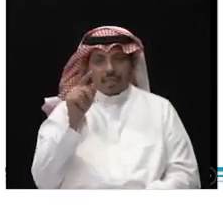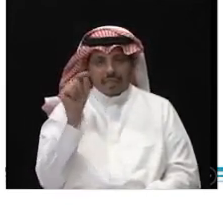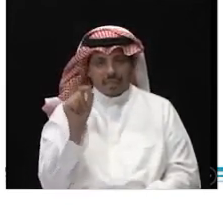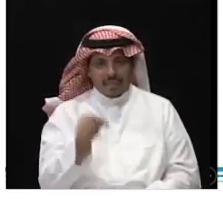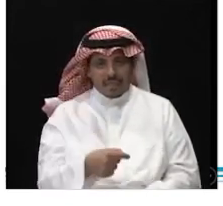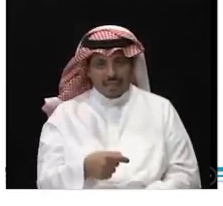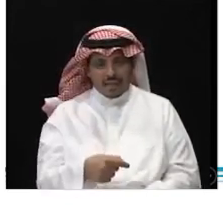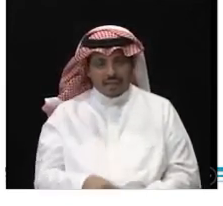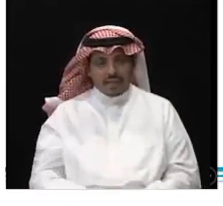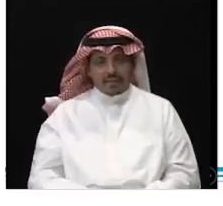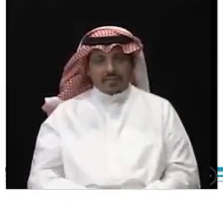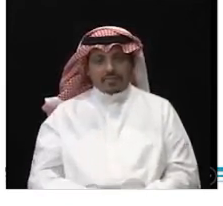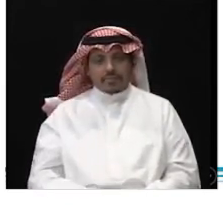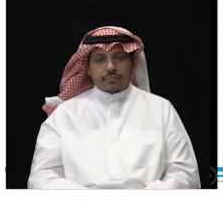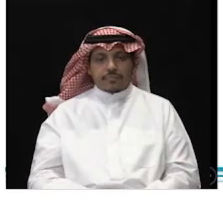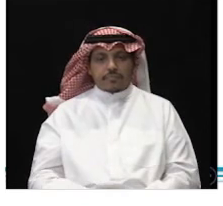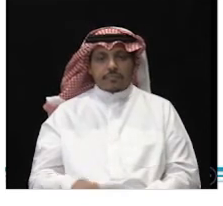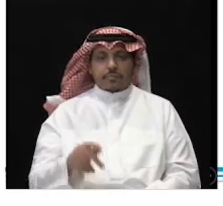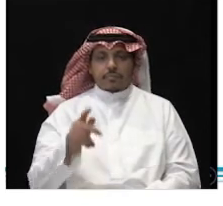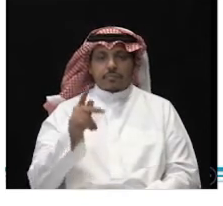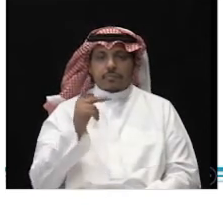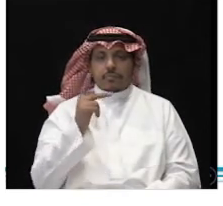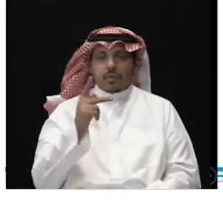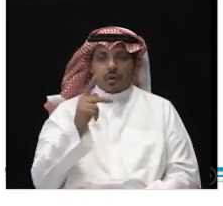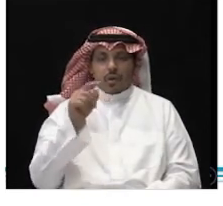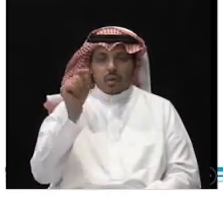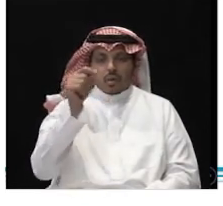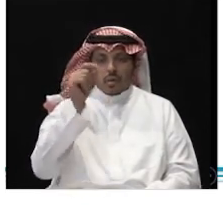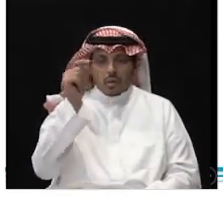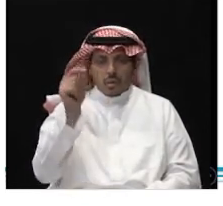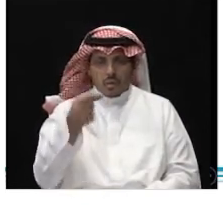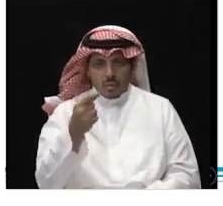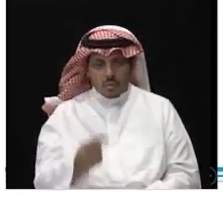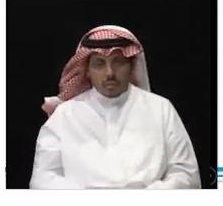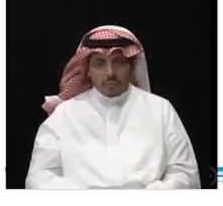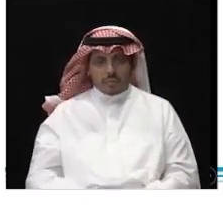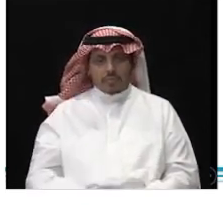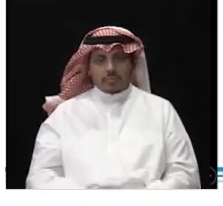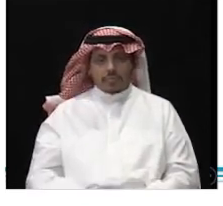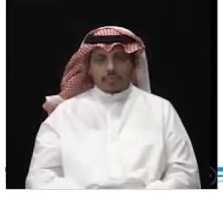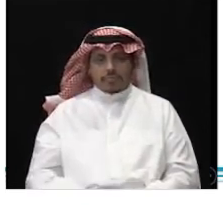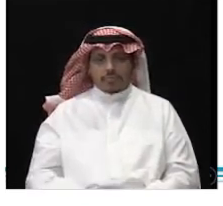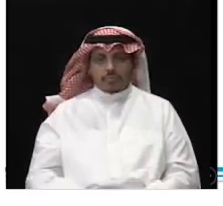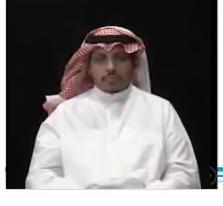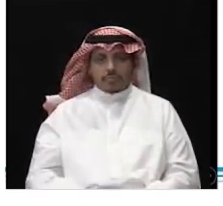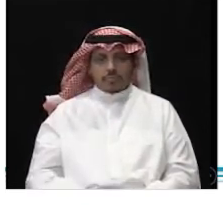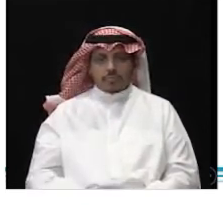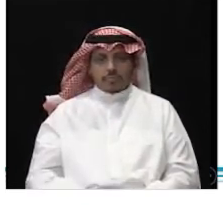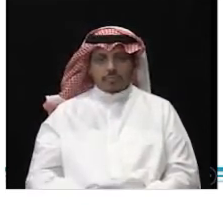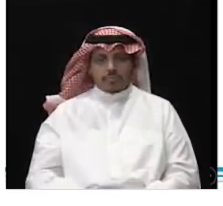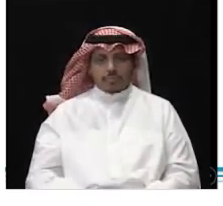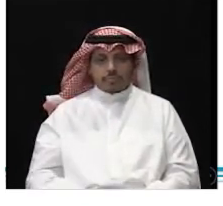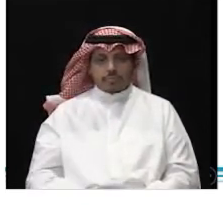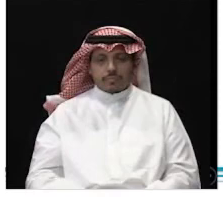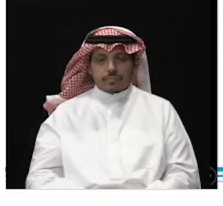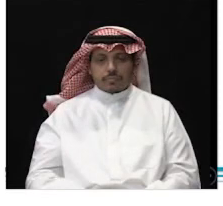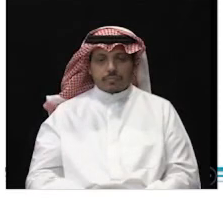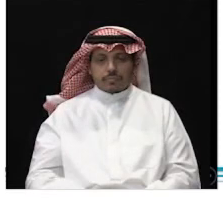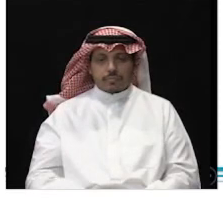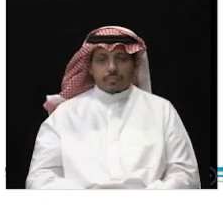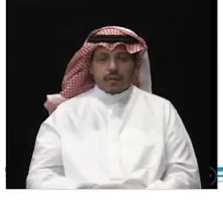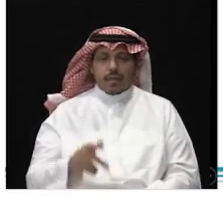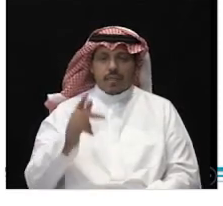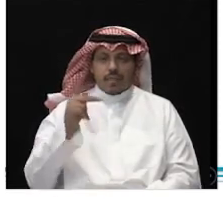الكسرة، ضي ومع الضمة، ضو، أحسنتم، رائع جدا. إذن